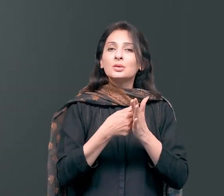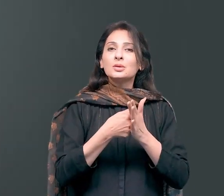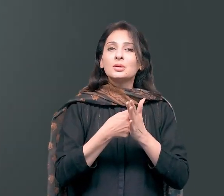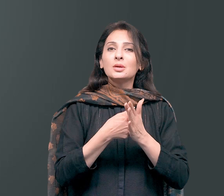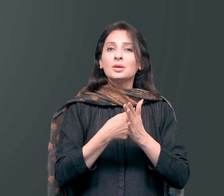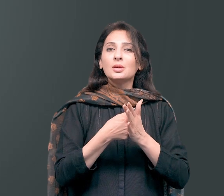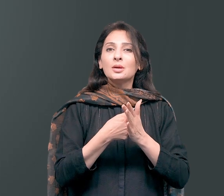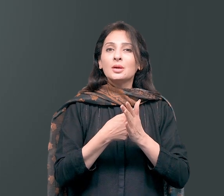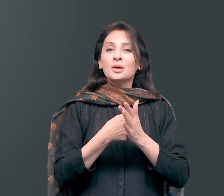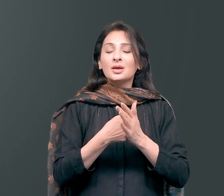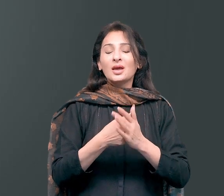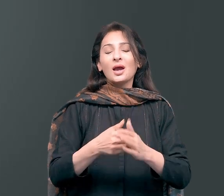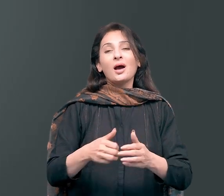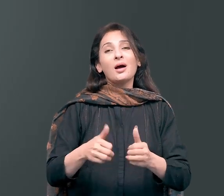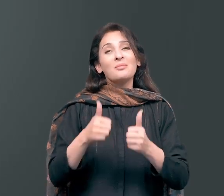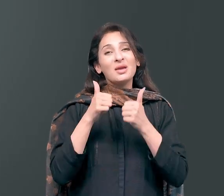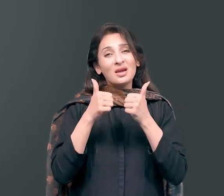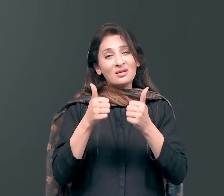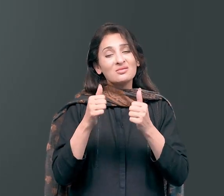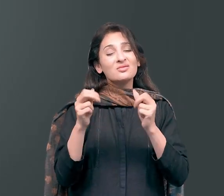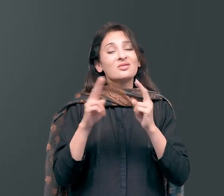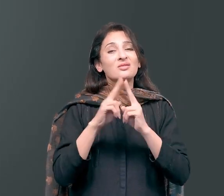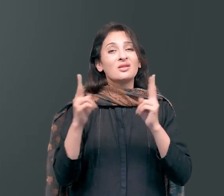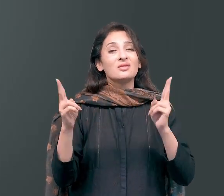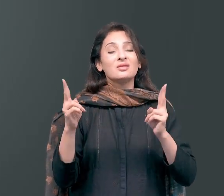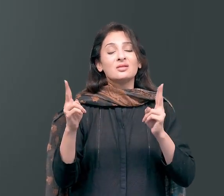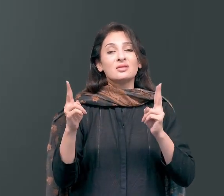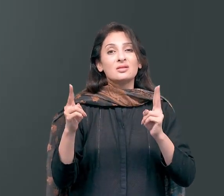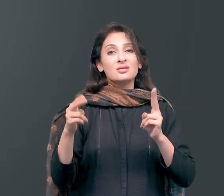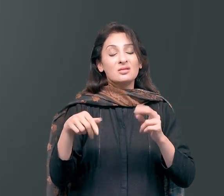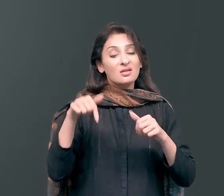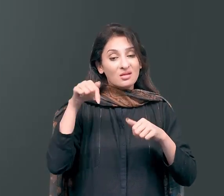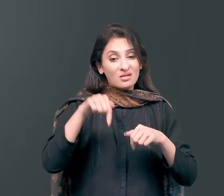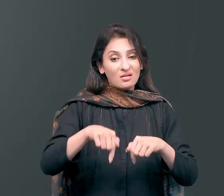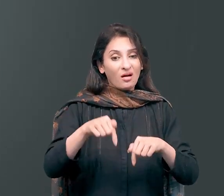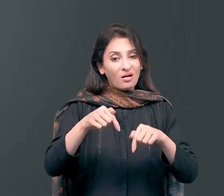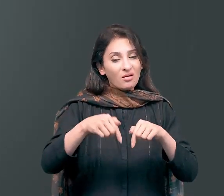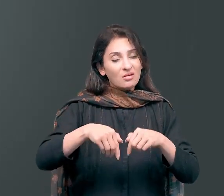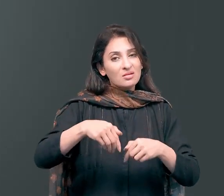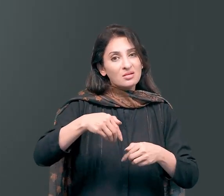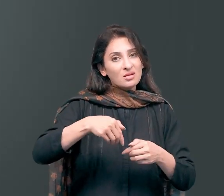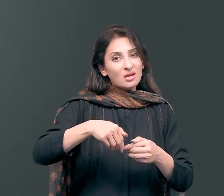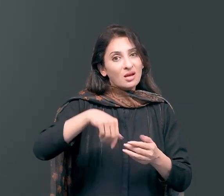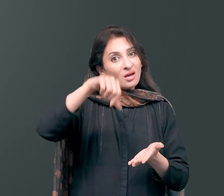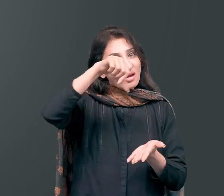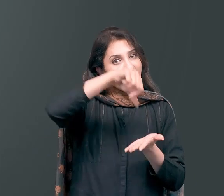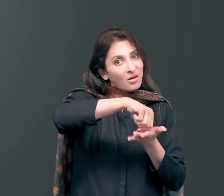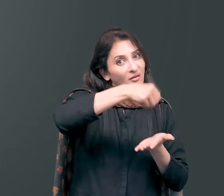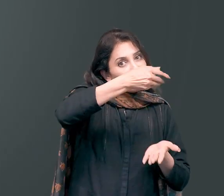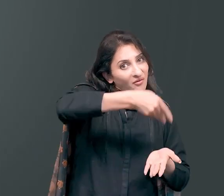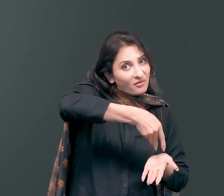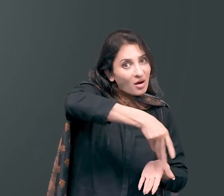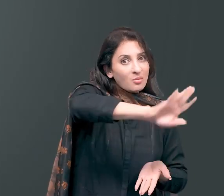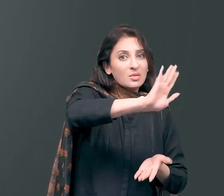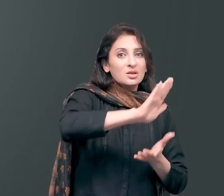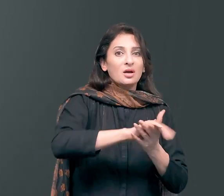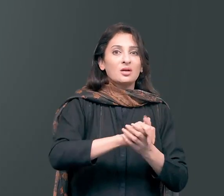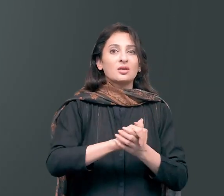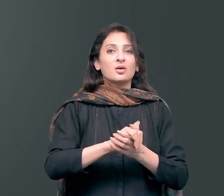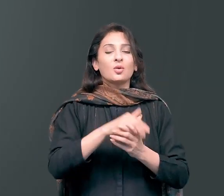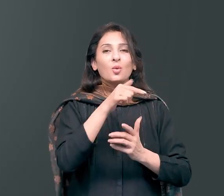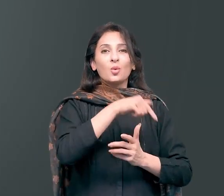انہوں نے کوشش کی کہ یار ہمیں باعزت طریقے سے ہندوستان چھوڑنا ہے، تو اس لیے انہوں